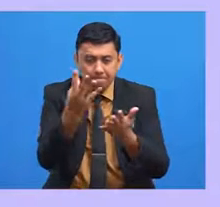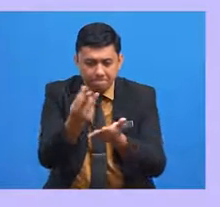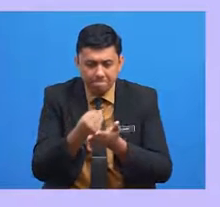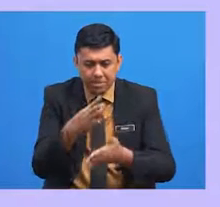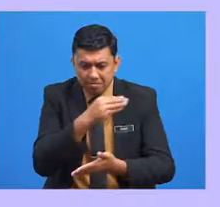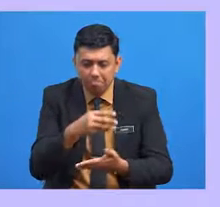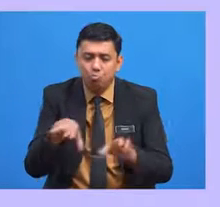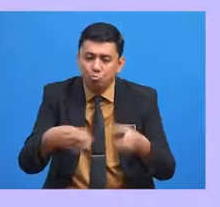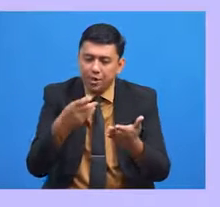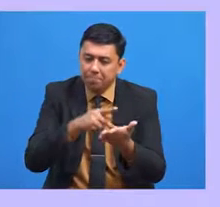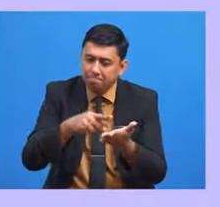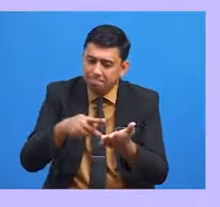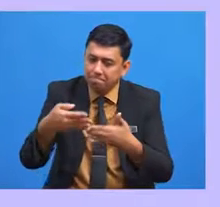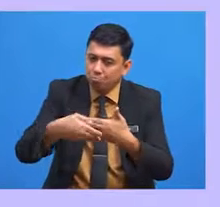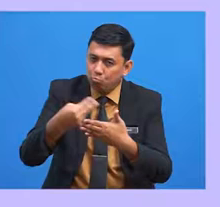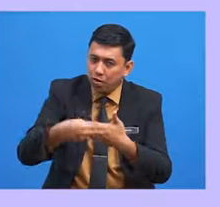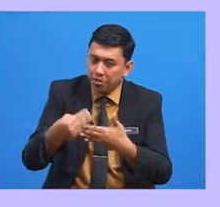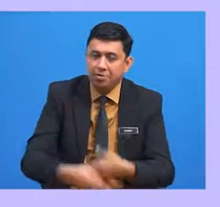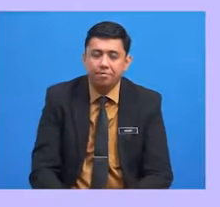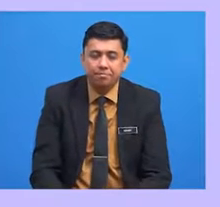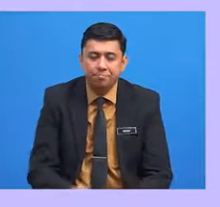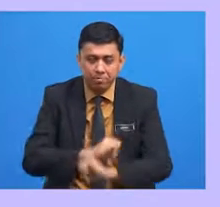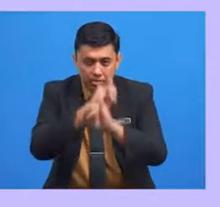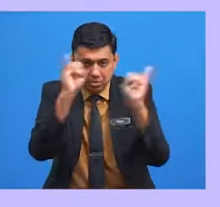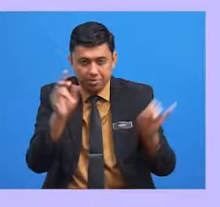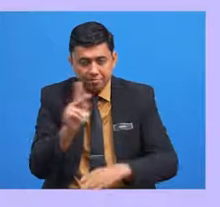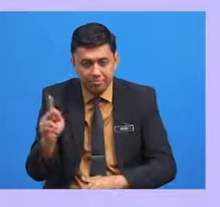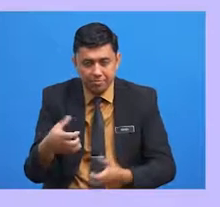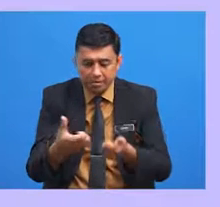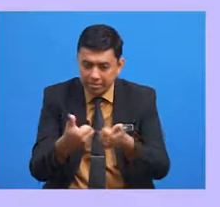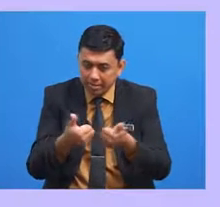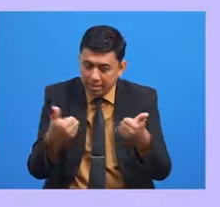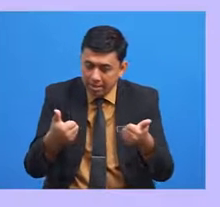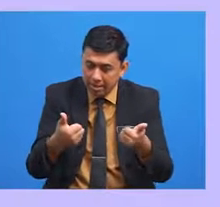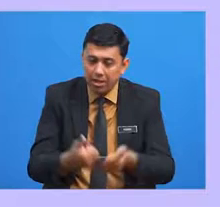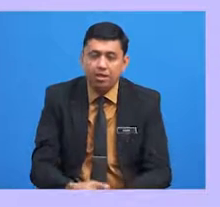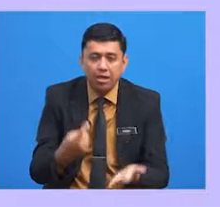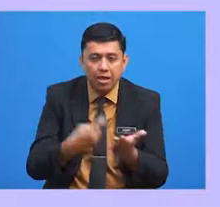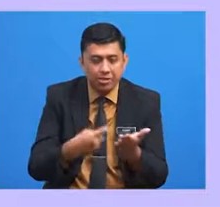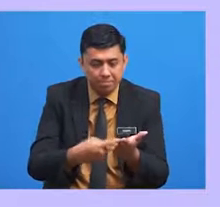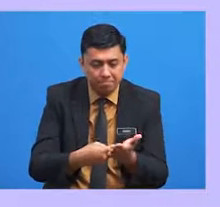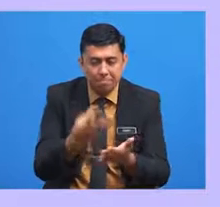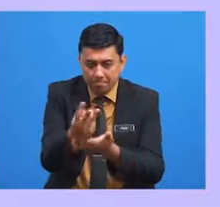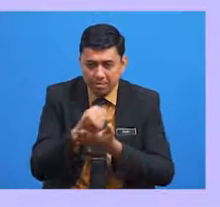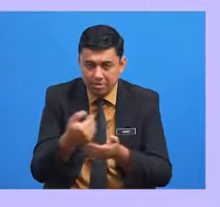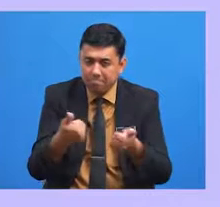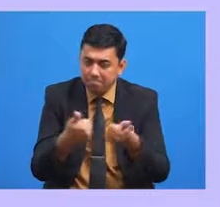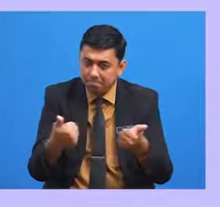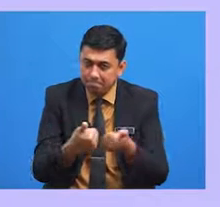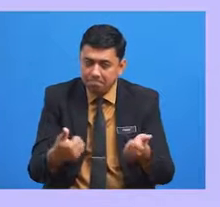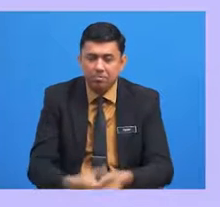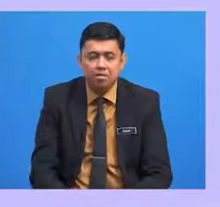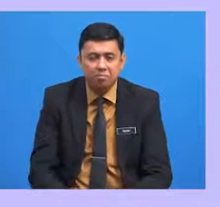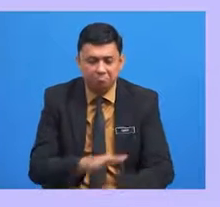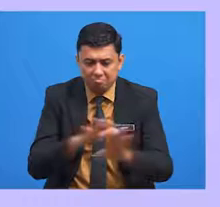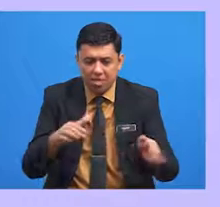mudah. Yang kedua, menjelaskan keanjalan harga permintaan anjal dan keanjalan harga